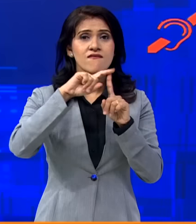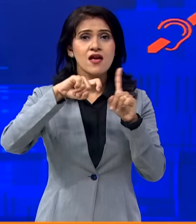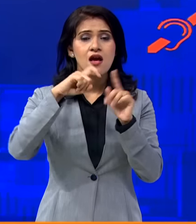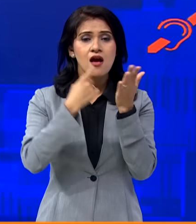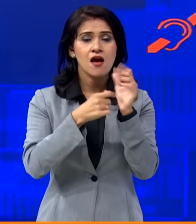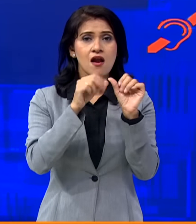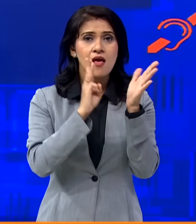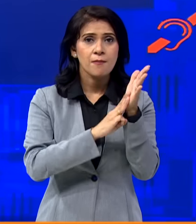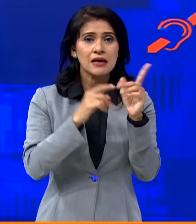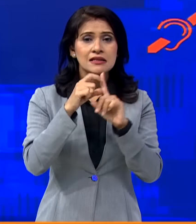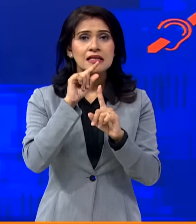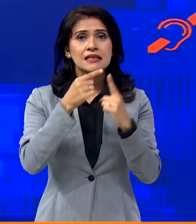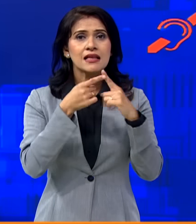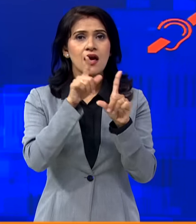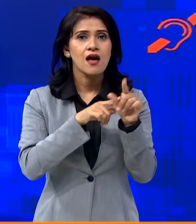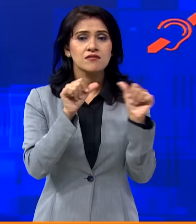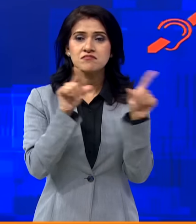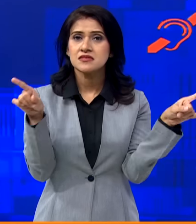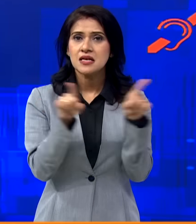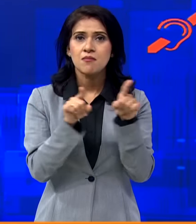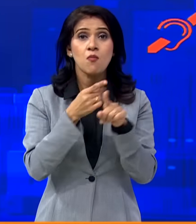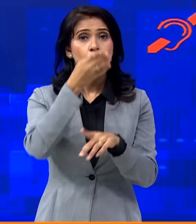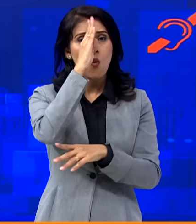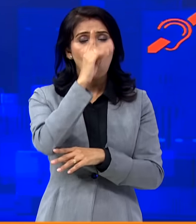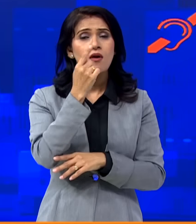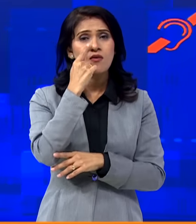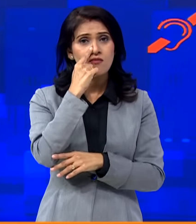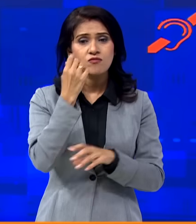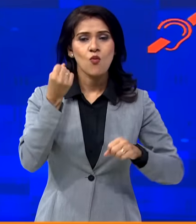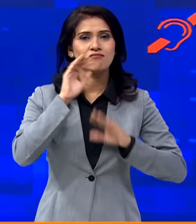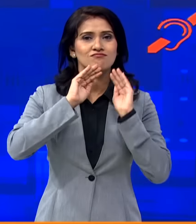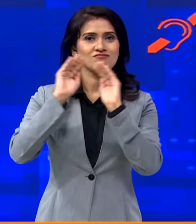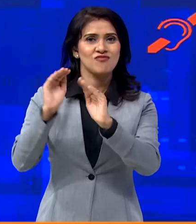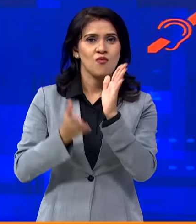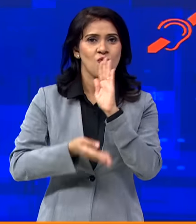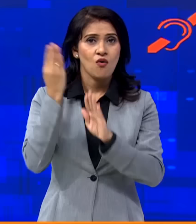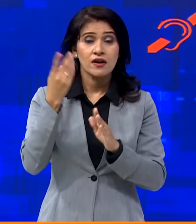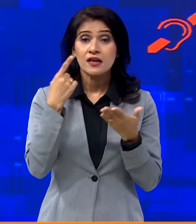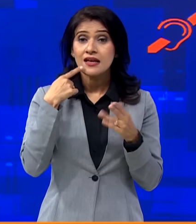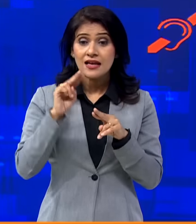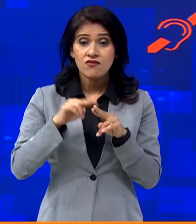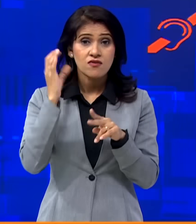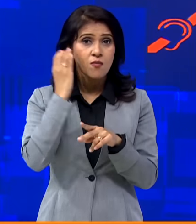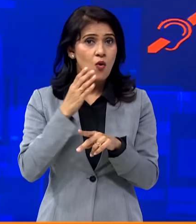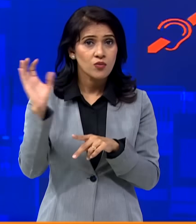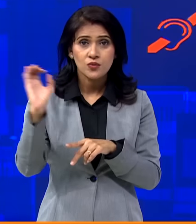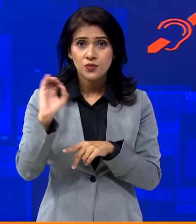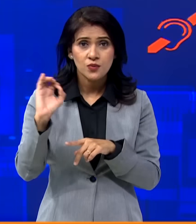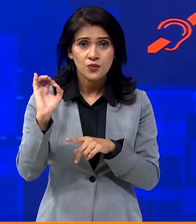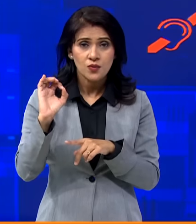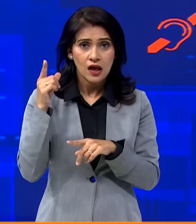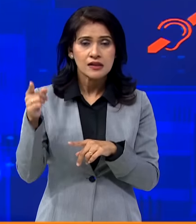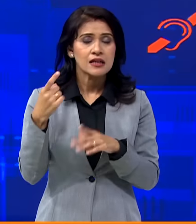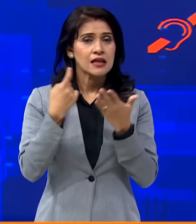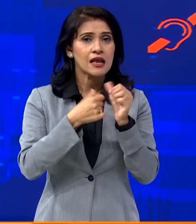पर देवी की भगवान की विशेष कृपा है आप कहते हैं मोदी जी नहीं होते तो राम मंदिर कभी नहीं बन पाता और कोई नहीं बनवा